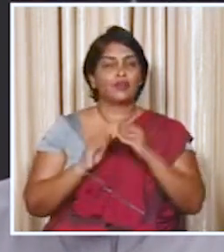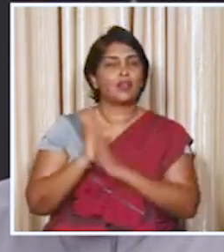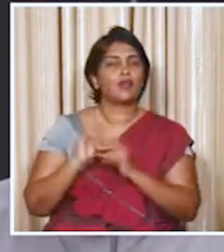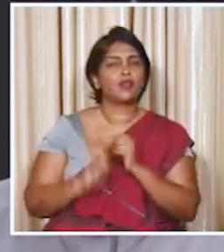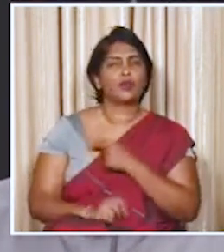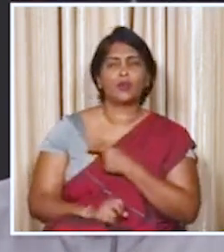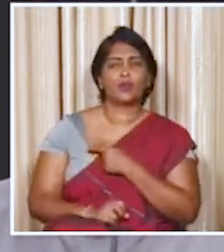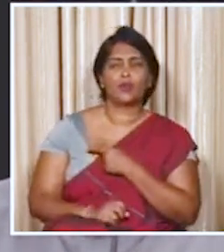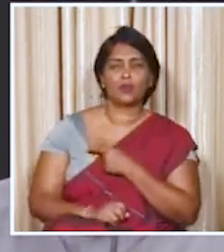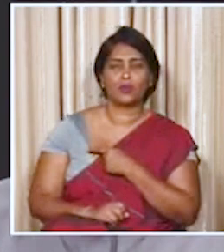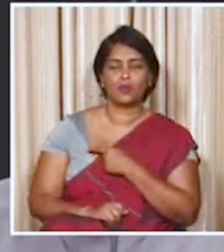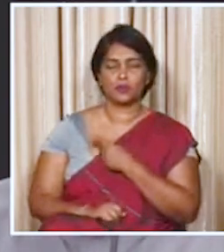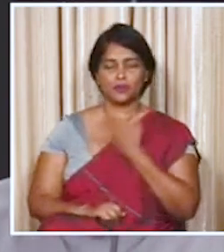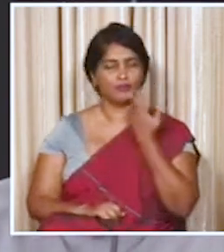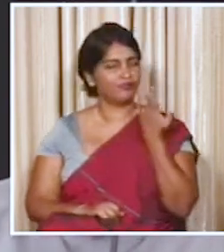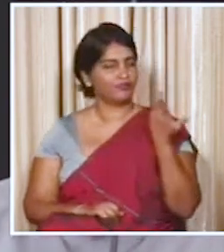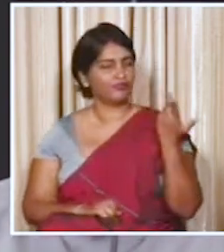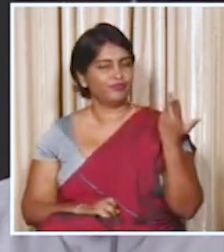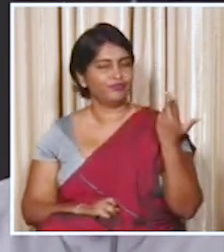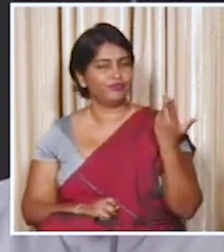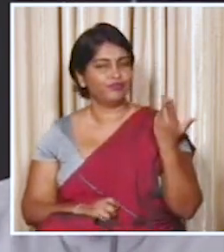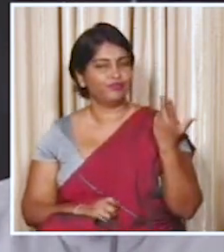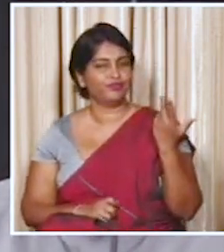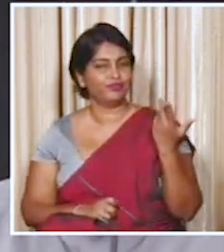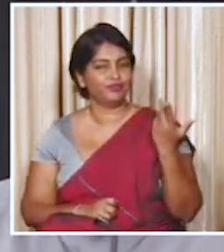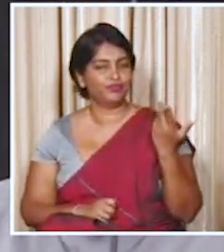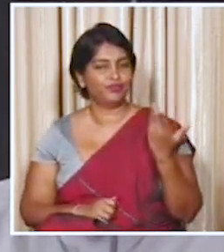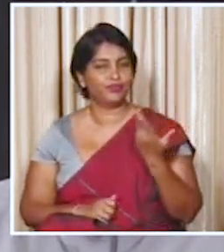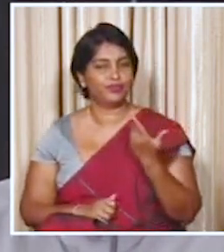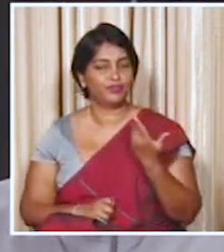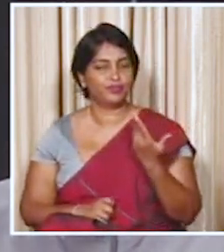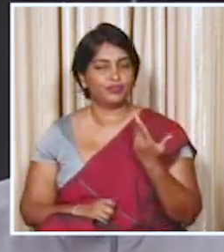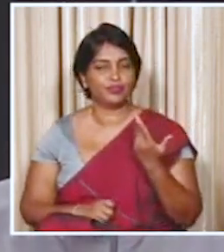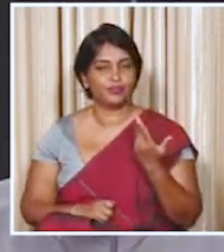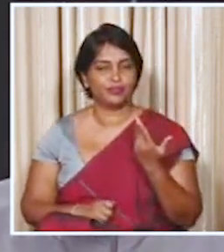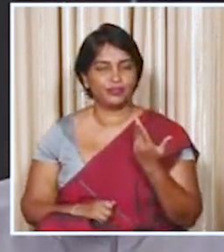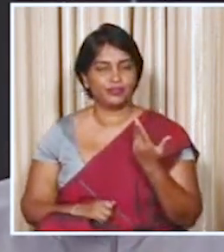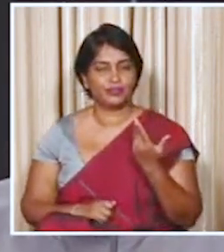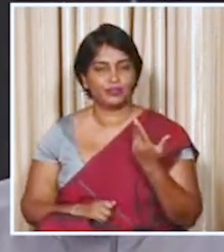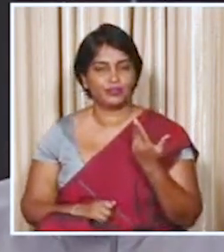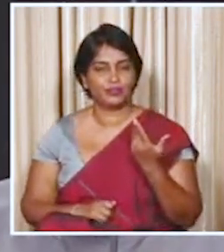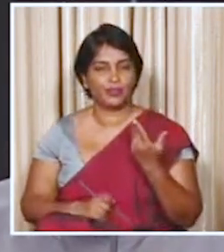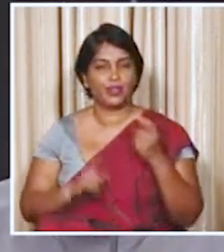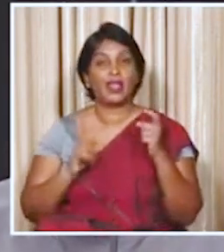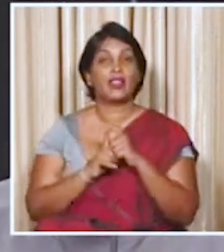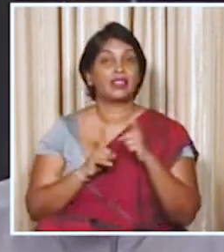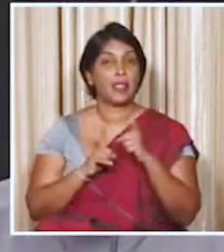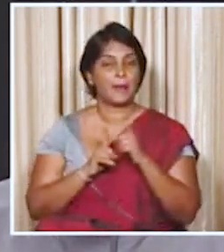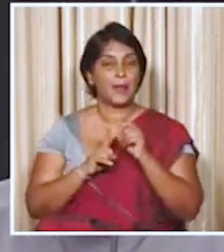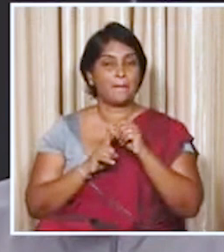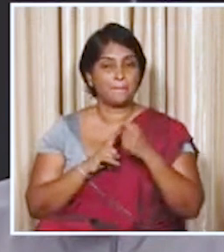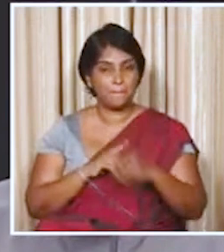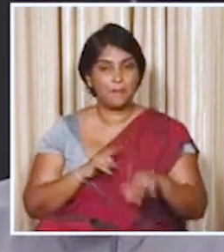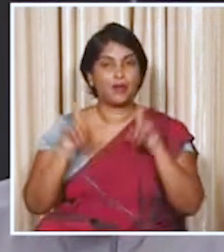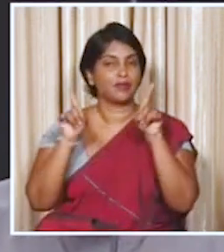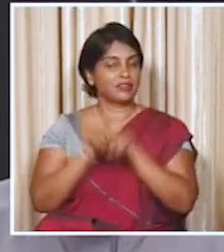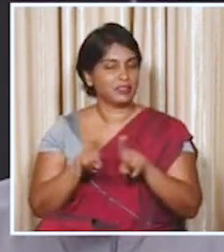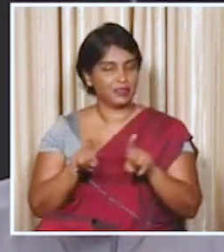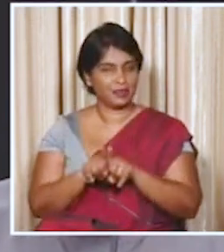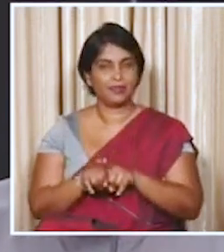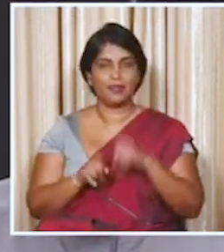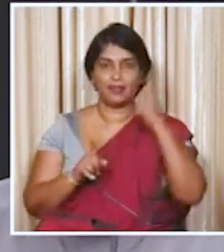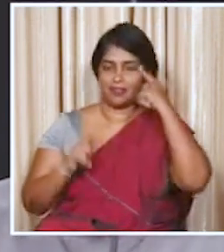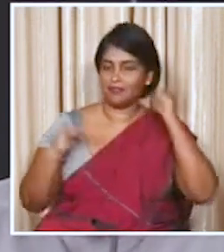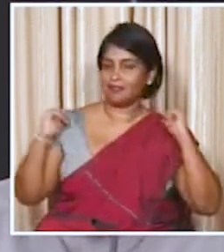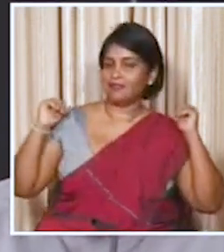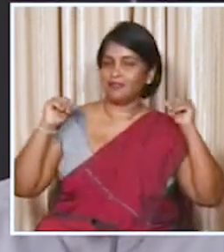අපේ රතුපැයි මන්ත්‍රීතුමා නෑ අපේ කෙනා ධම්මික පෙරේරා මන්ත්‍රීතුමා වගේ කළු